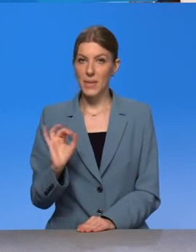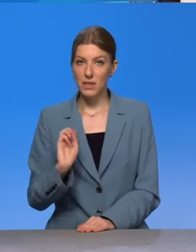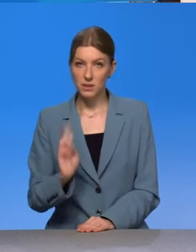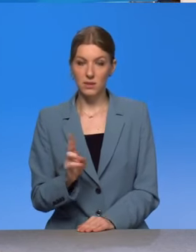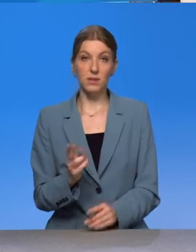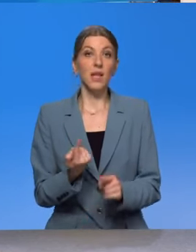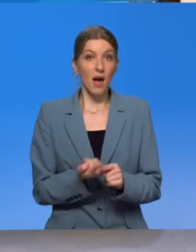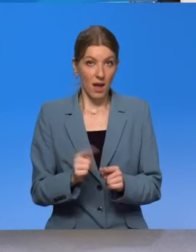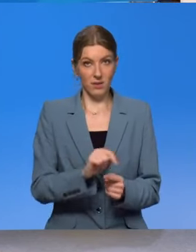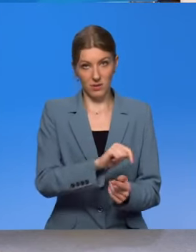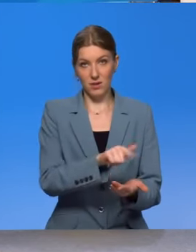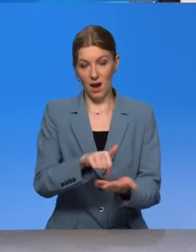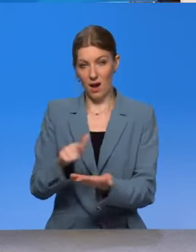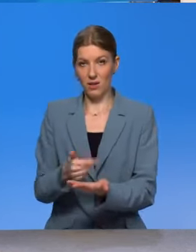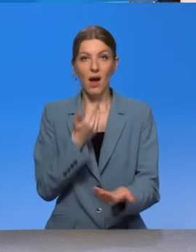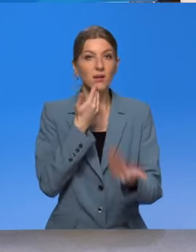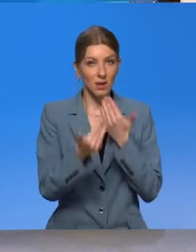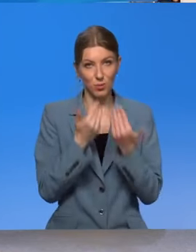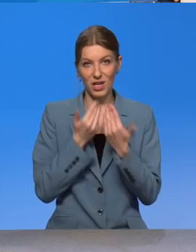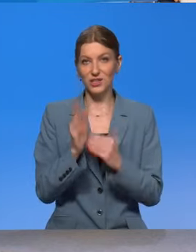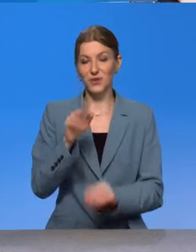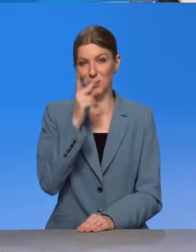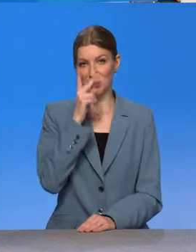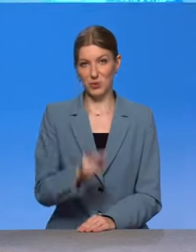на улицах этих городов и спрашивали. Давайте посмотрим, что нам ответили.